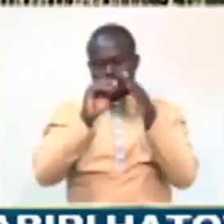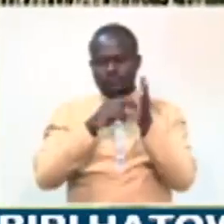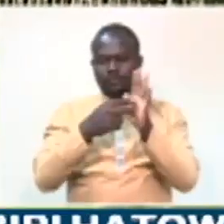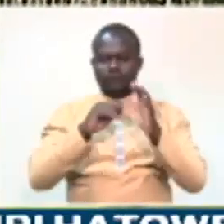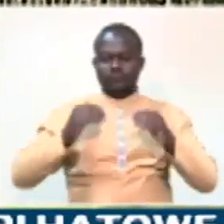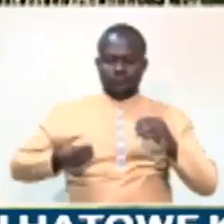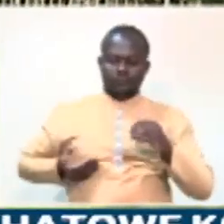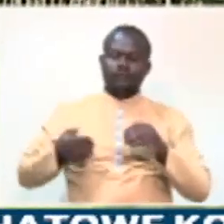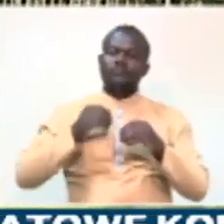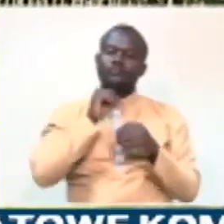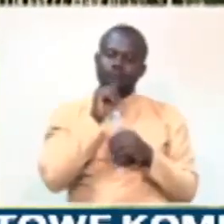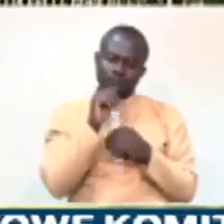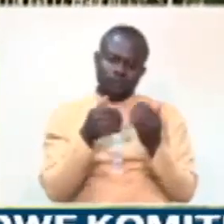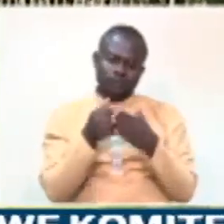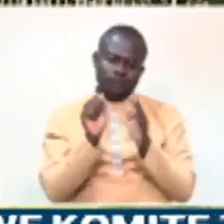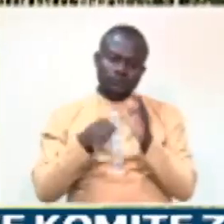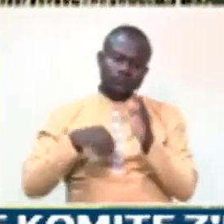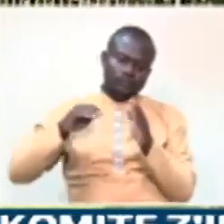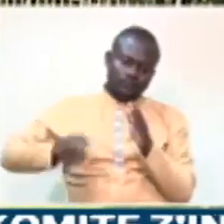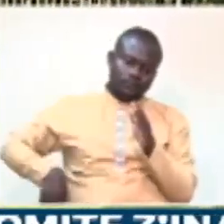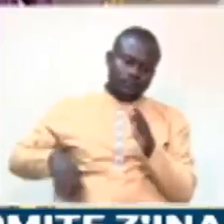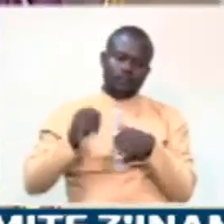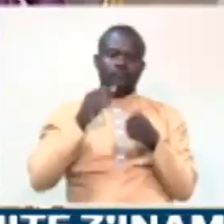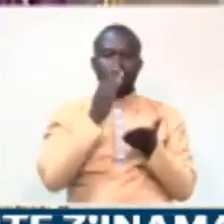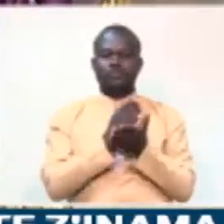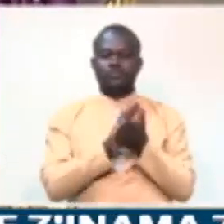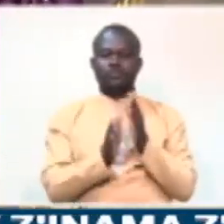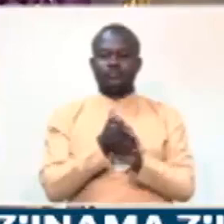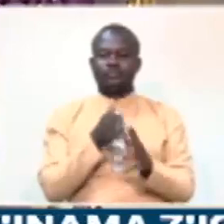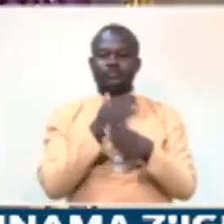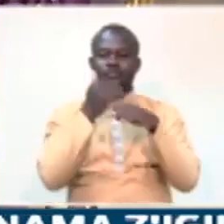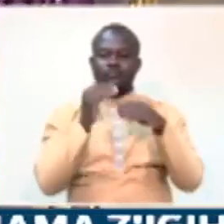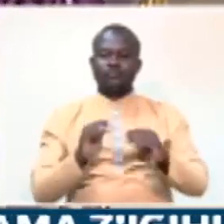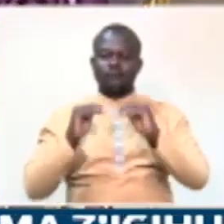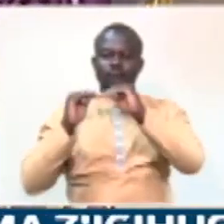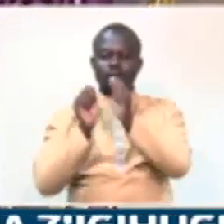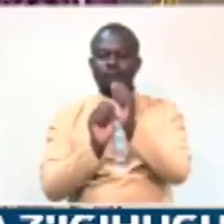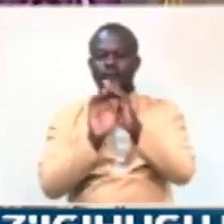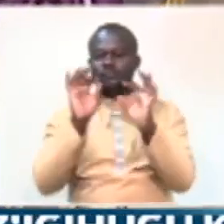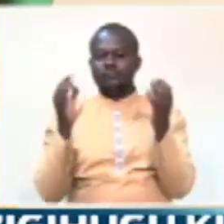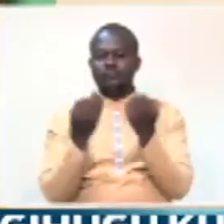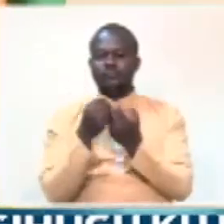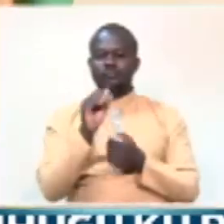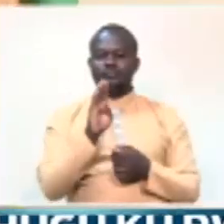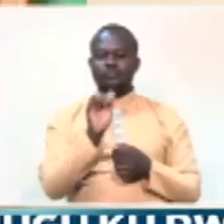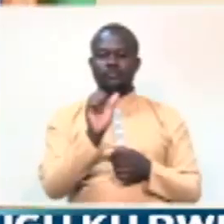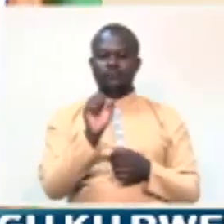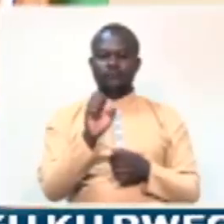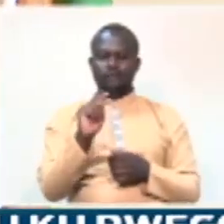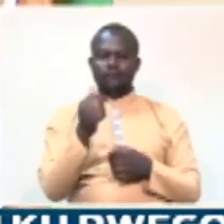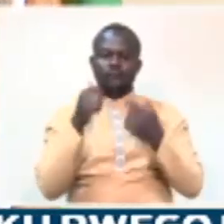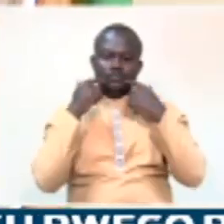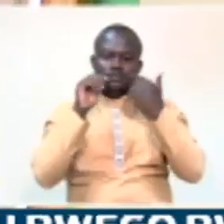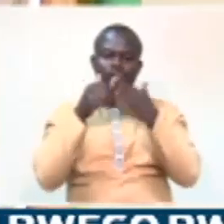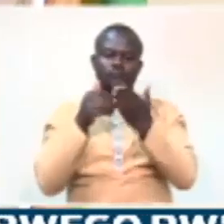y'abagore ye gusubira inyuma cyangwa ngo ihagarare burundu. Ministre w'uburinganire n'iterambere ry'umuryango Bayisenge Jeannette